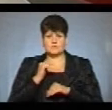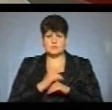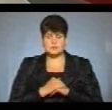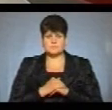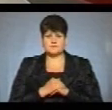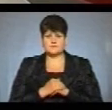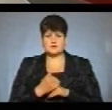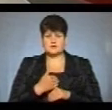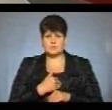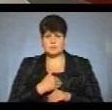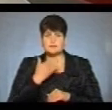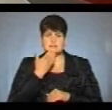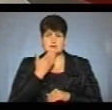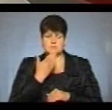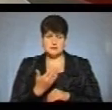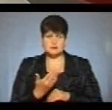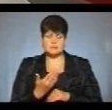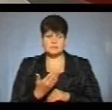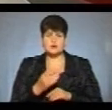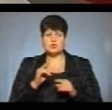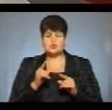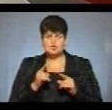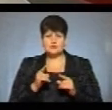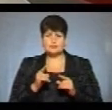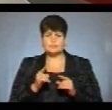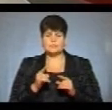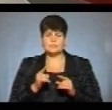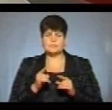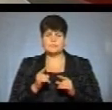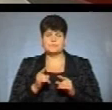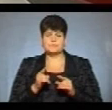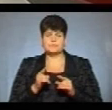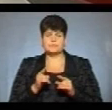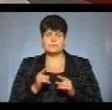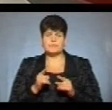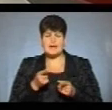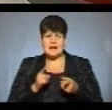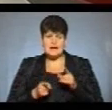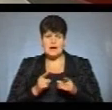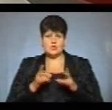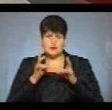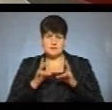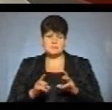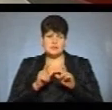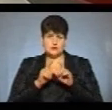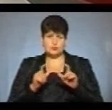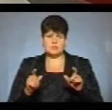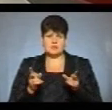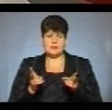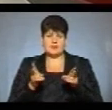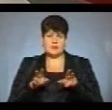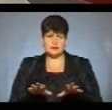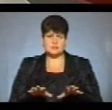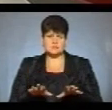Доброго вечора. Я хотів би запитати, а чому все-таки такий реально небезпечний об'єкт лишився